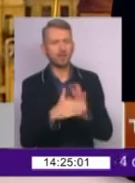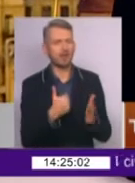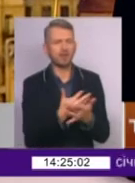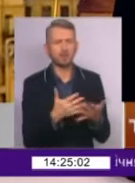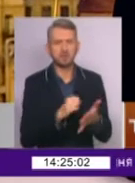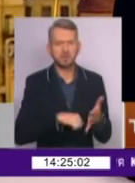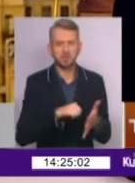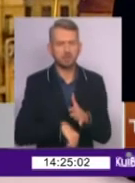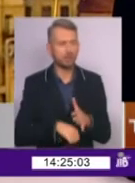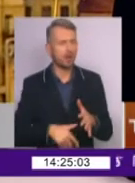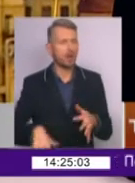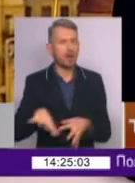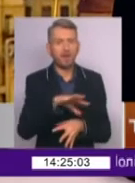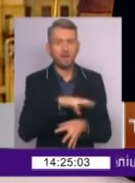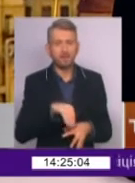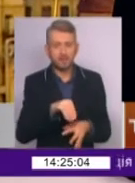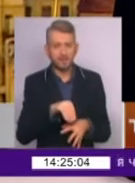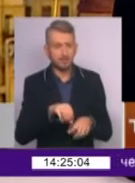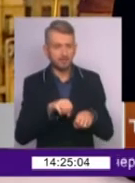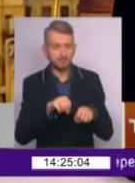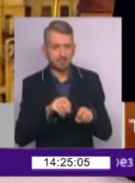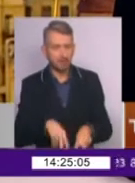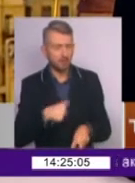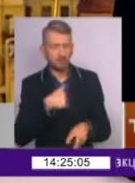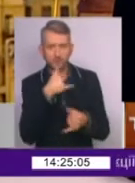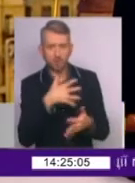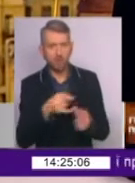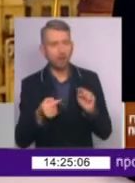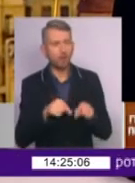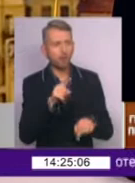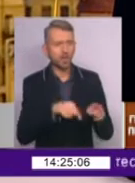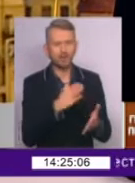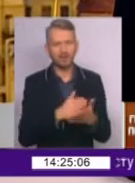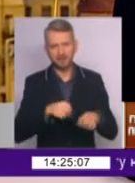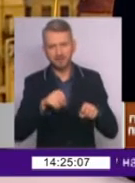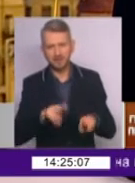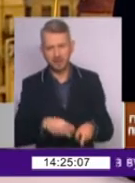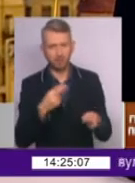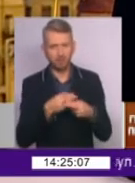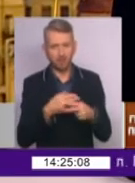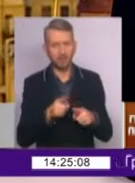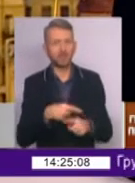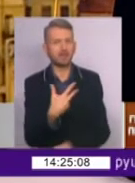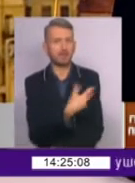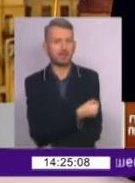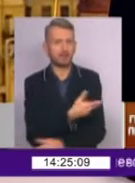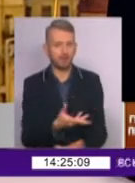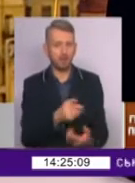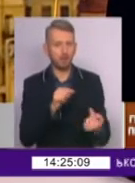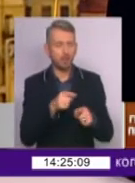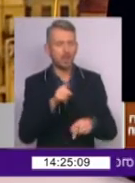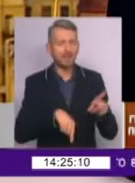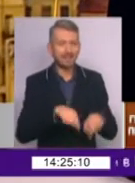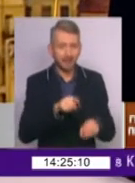збудниками, охопити все специфічною ми не можемо, але проти деяких є специфічна профілактика – це вакцинація. Проти деяких збудників існує